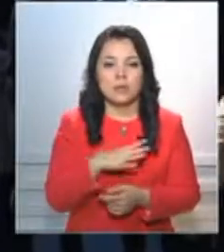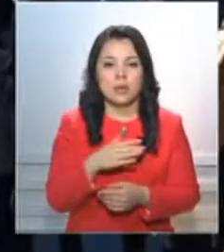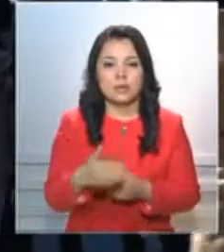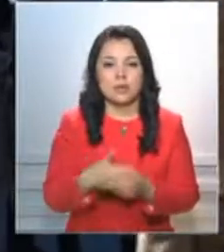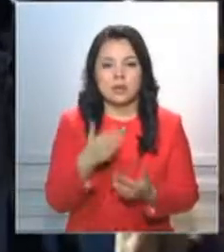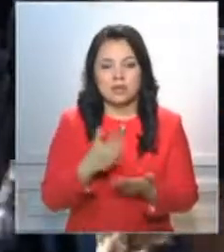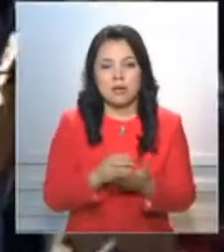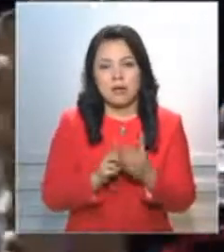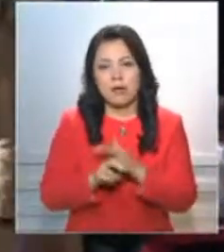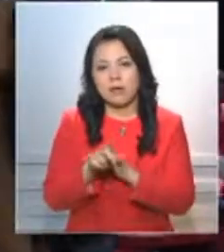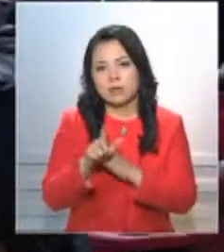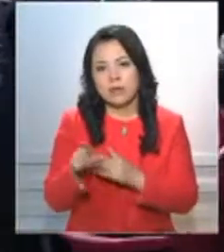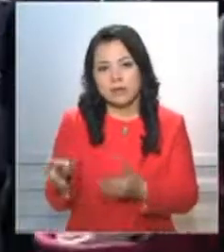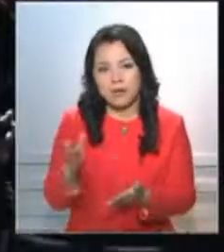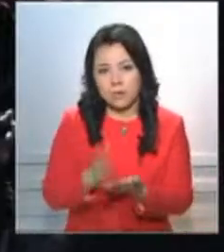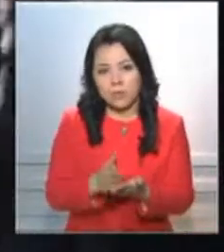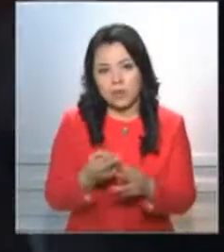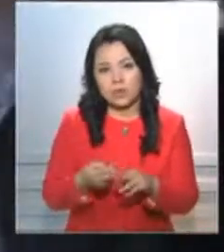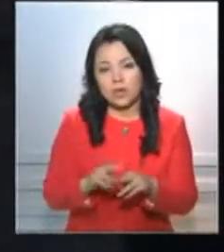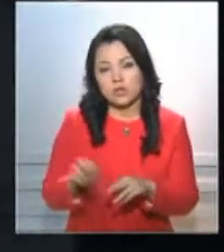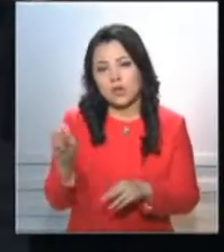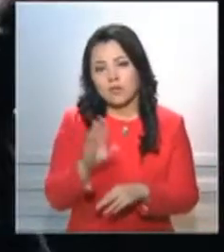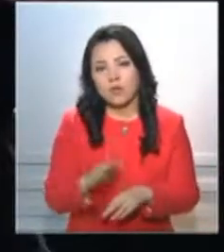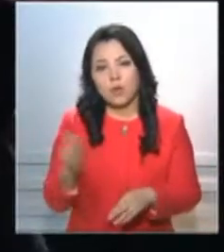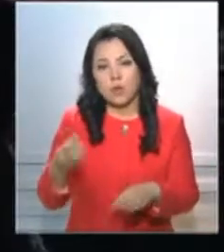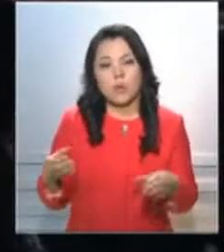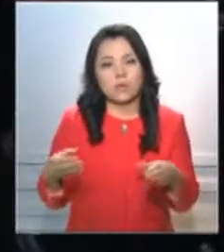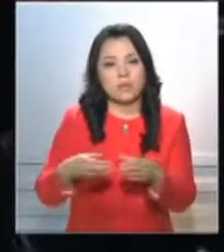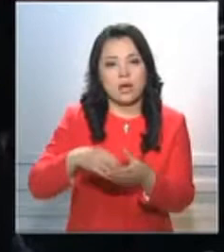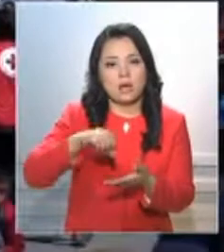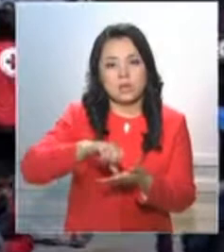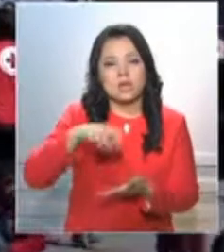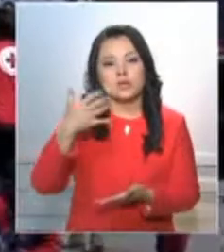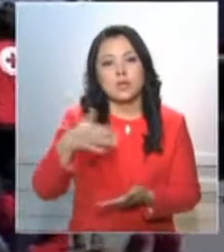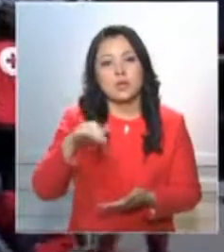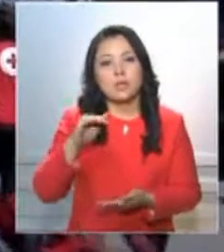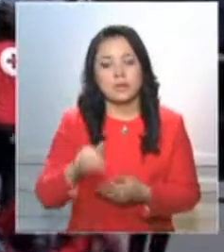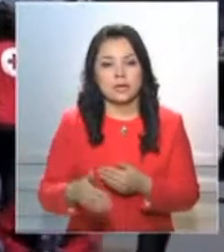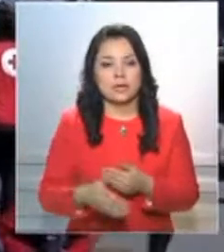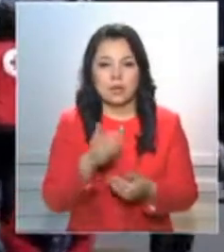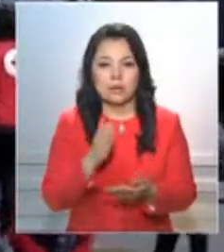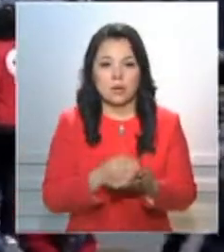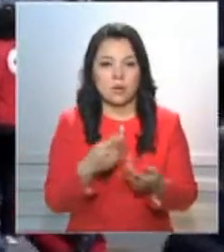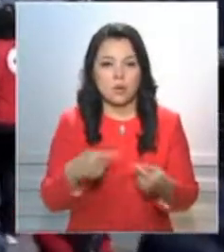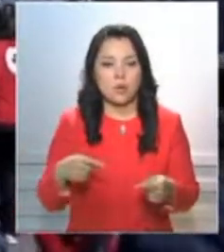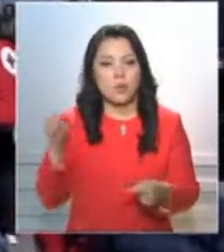табан тіреген. Жалпы бұл елде Еуроодақтан пана табуды көздеген 50 мыңнан астам өзге ел